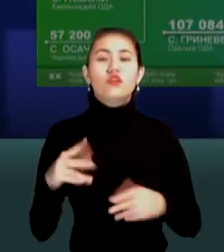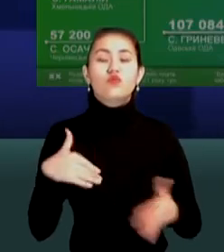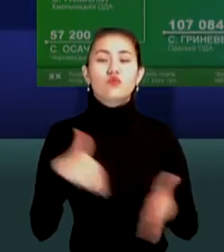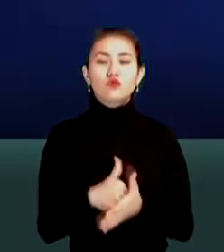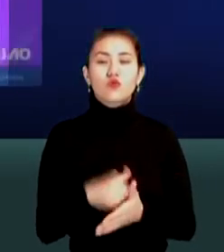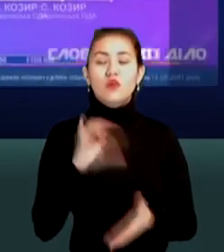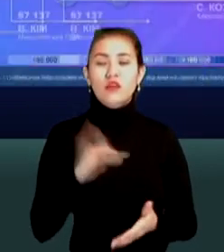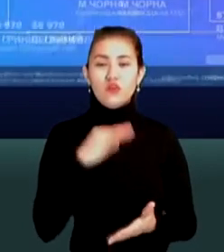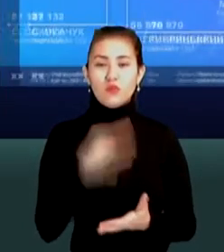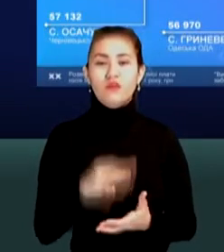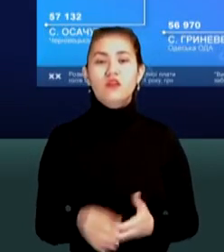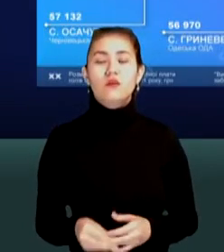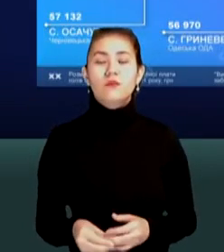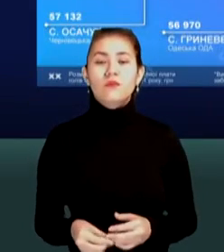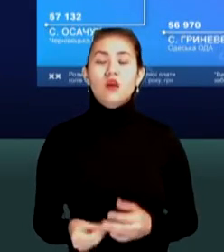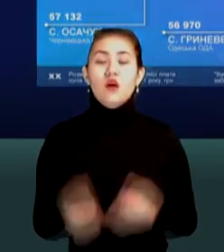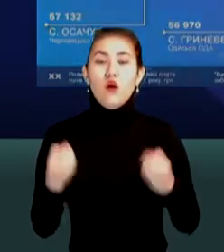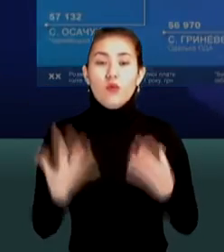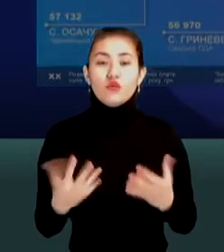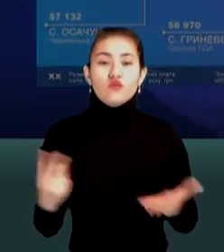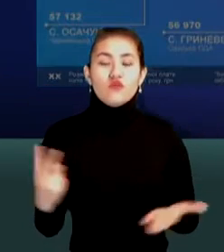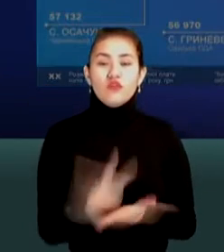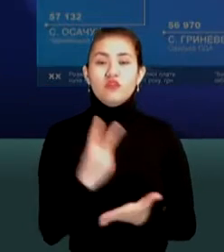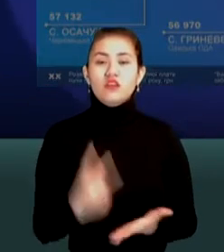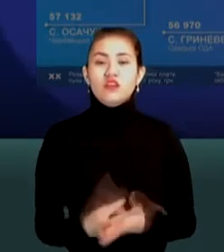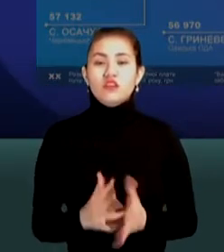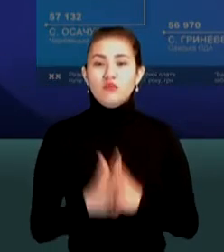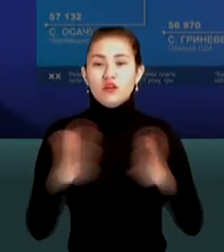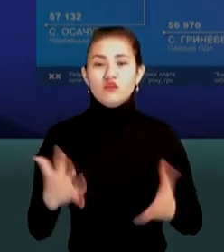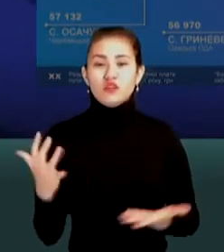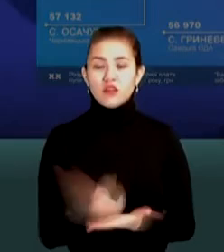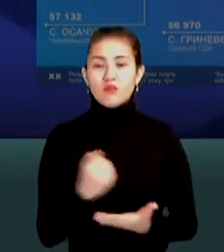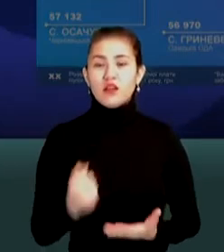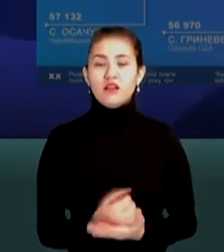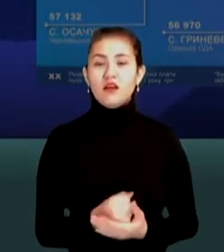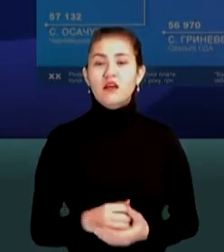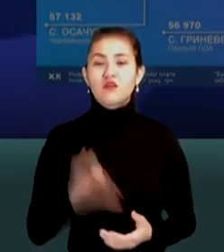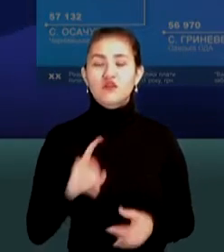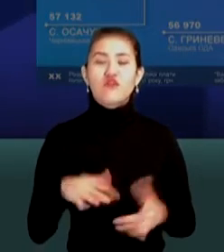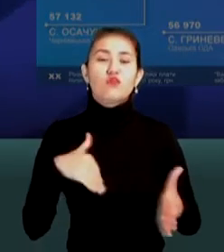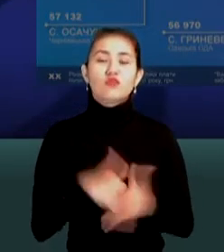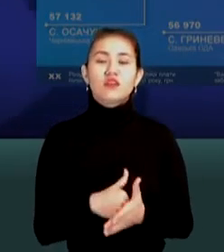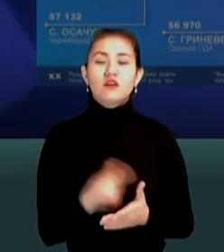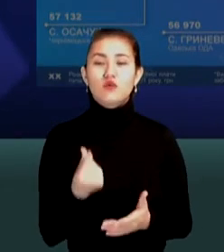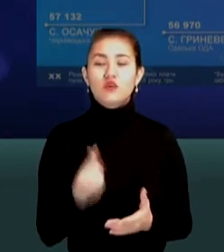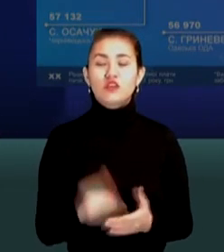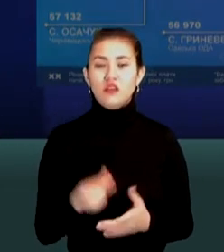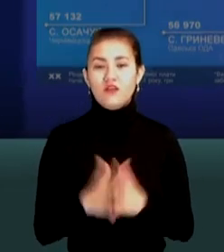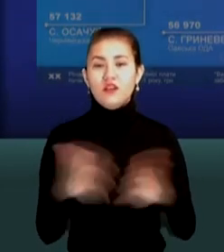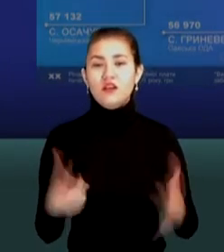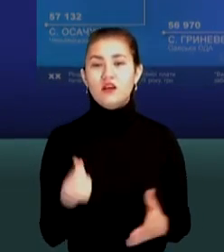відповідно, просто вдвічі збільшується зарплата. Ну, тобто, відпускні, так би мовити. Тому і така велика